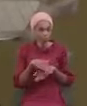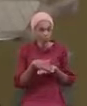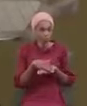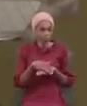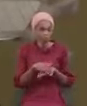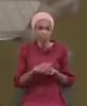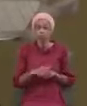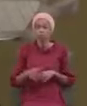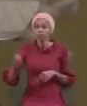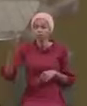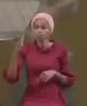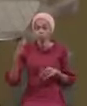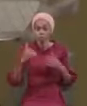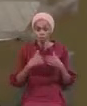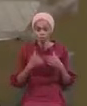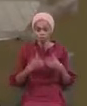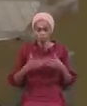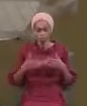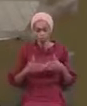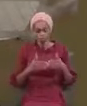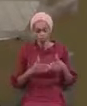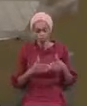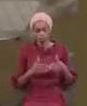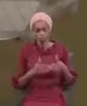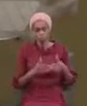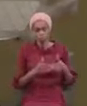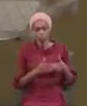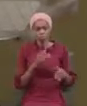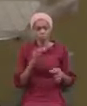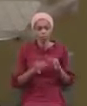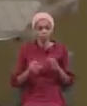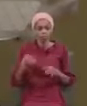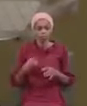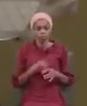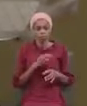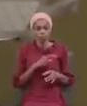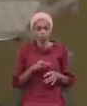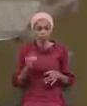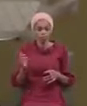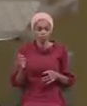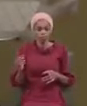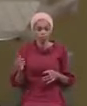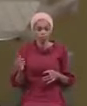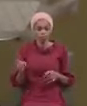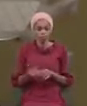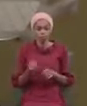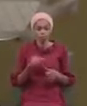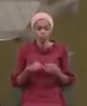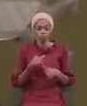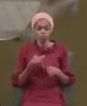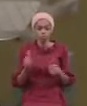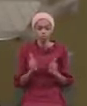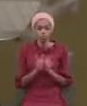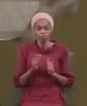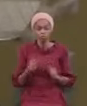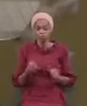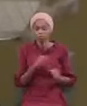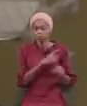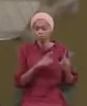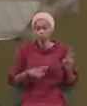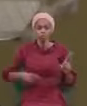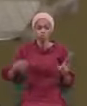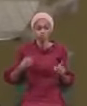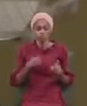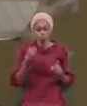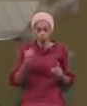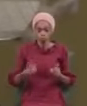voulons bénéficier de notre communion avec Dieu devons suivre les les directiv données et comme